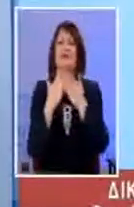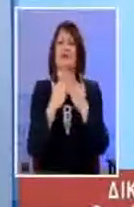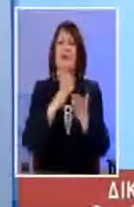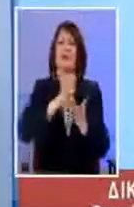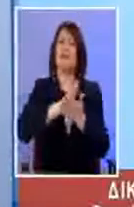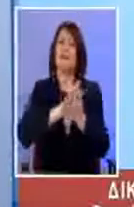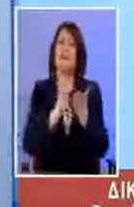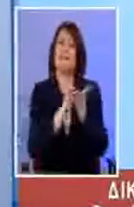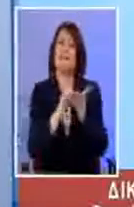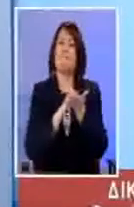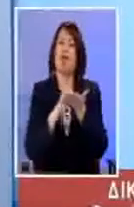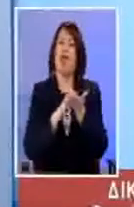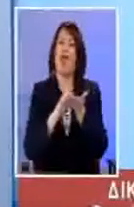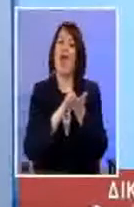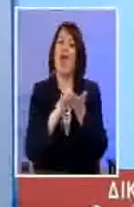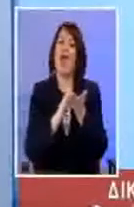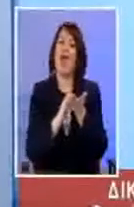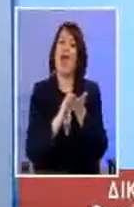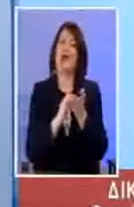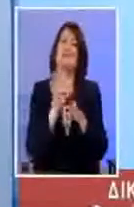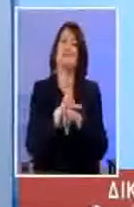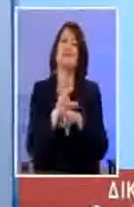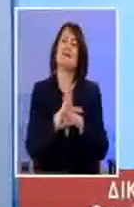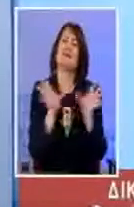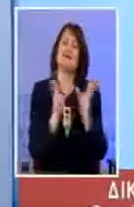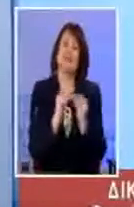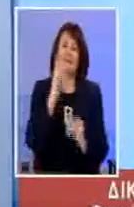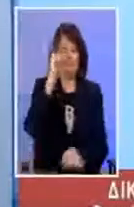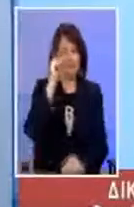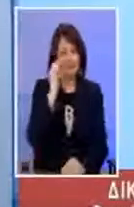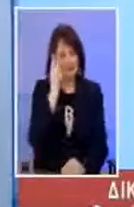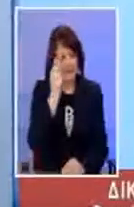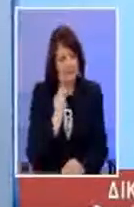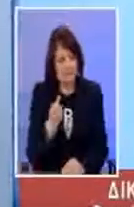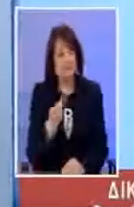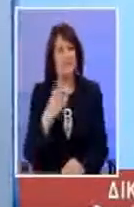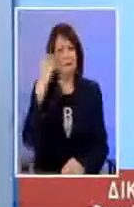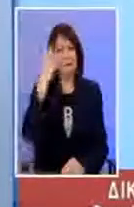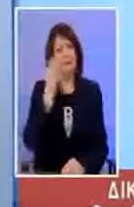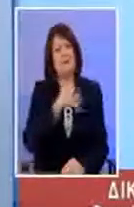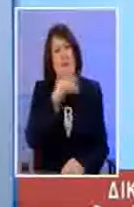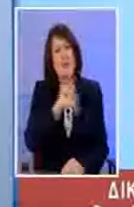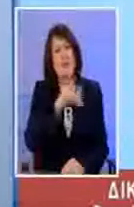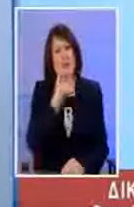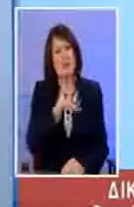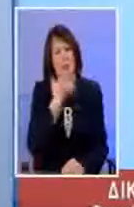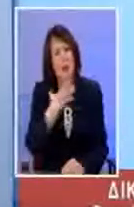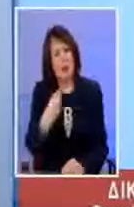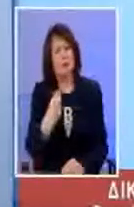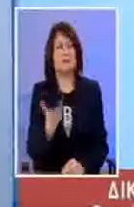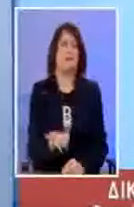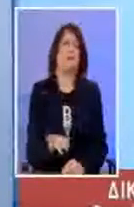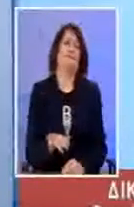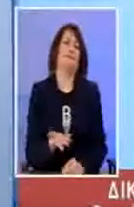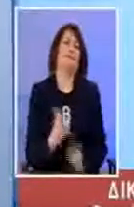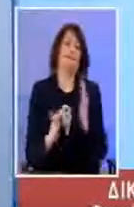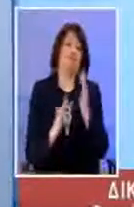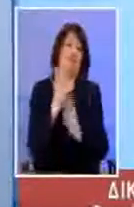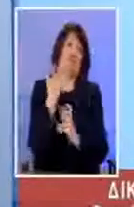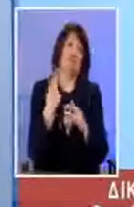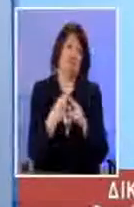ή σε γραφή Μπράιλ, τα δίνουμε σε ηλεκτρονική μορφή σε φοιτητές ή τα διαβάζουν οι επιστήμονες. Δηλαδή πραγματικά είναι μια μεγάλη πρόοδος